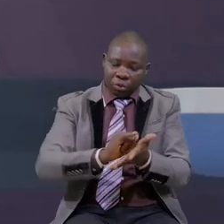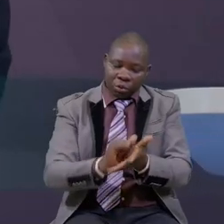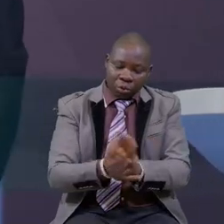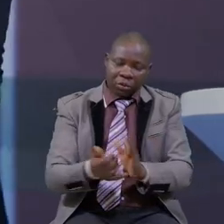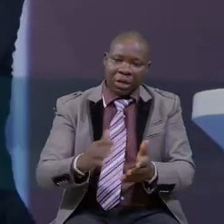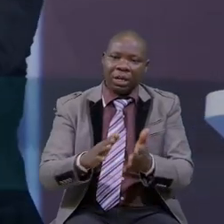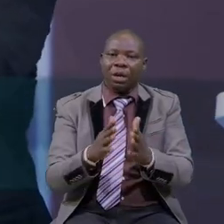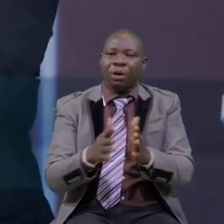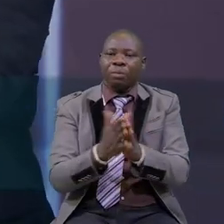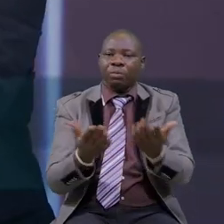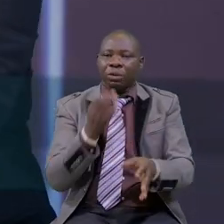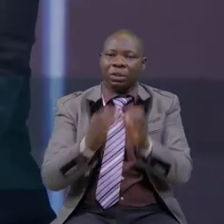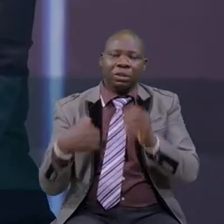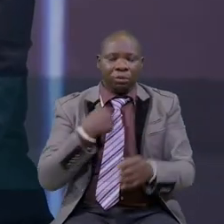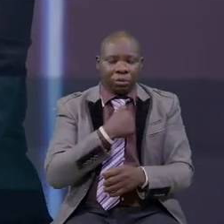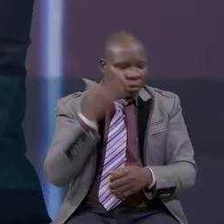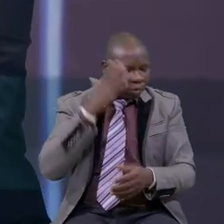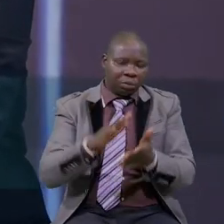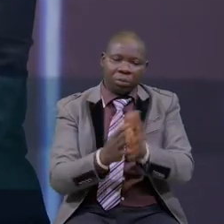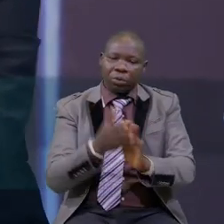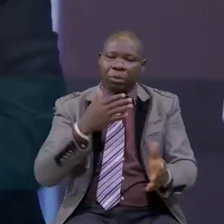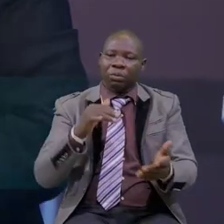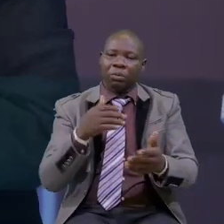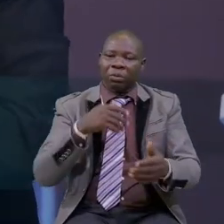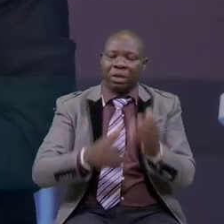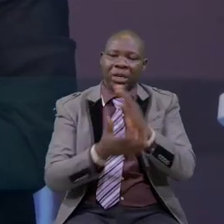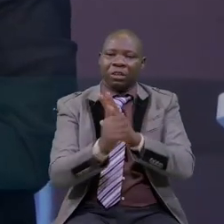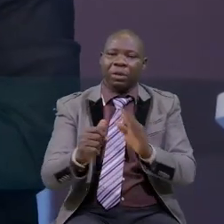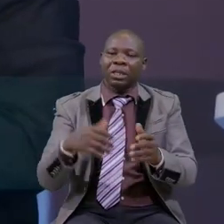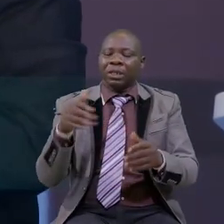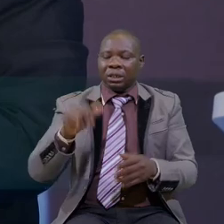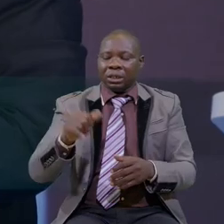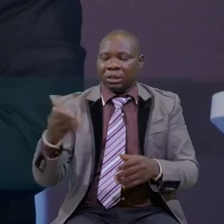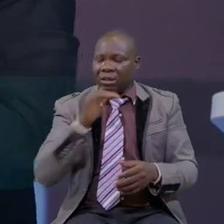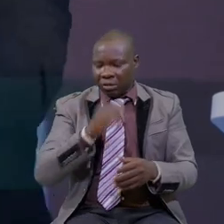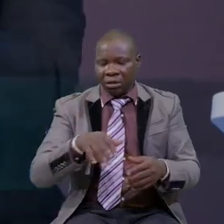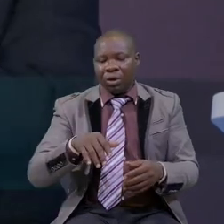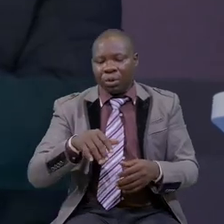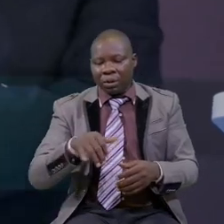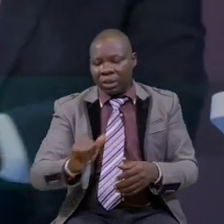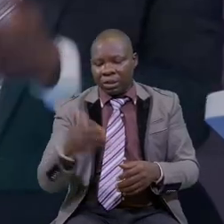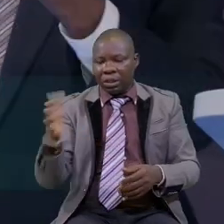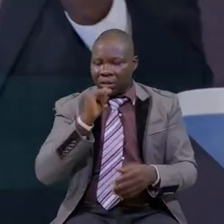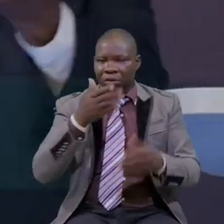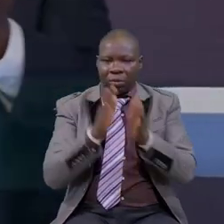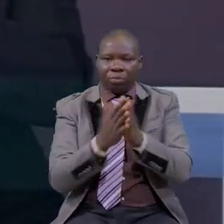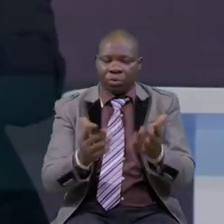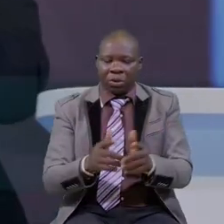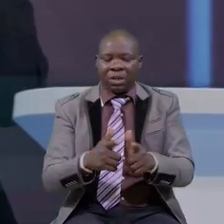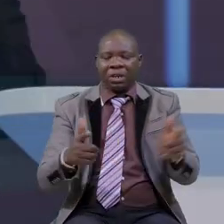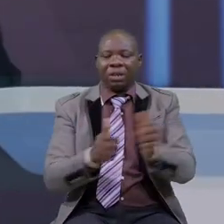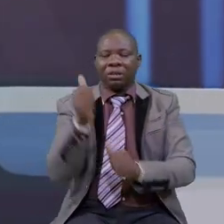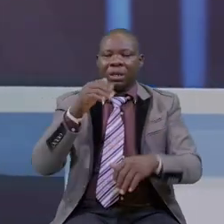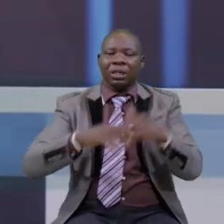sur la gouvernance. Si je veux gouverner, cependant, il y a un livre plus grand que tous ces livres. Il y a un livre plus